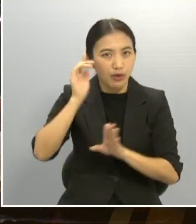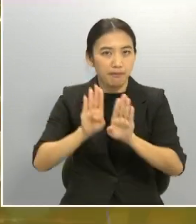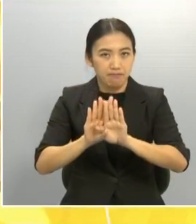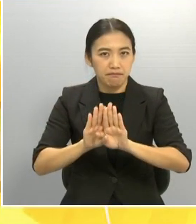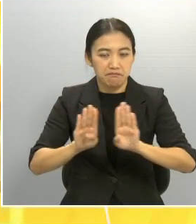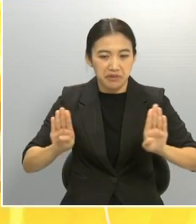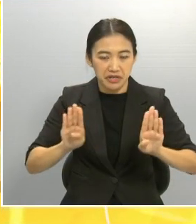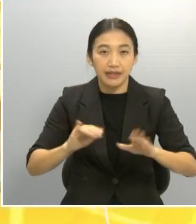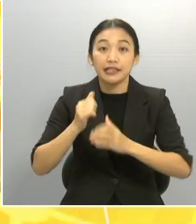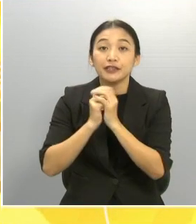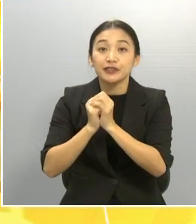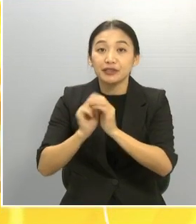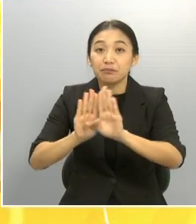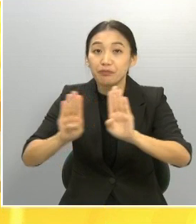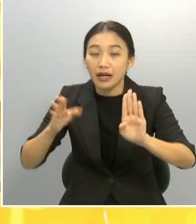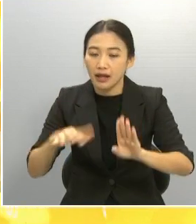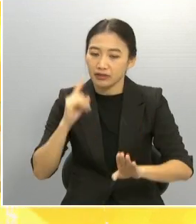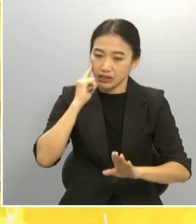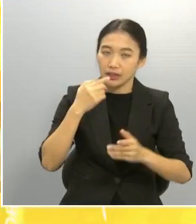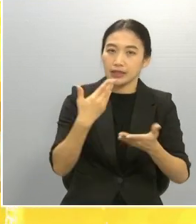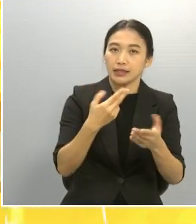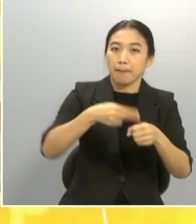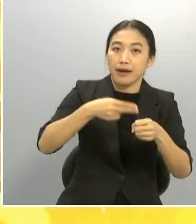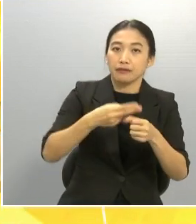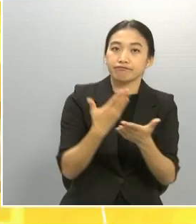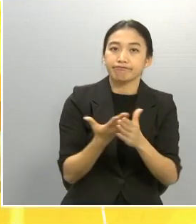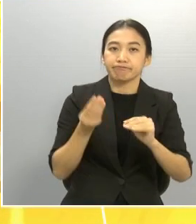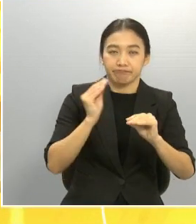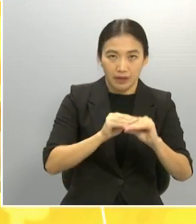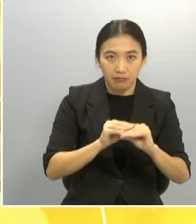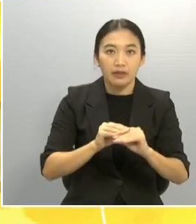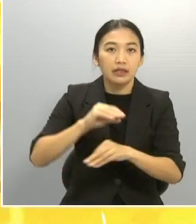ต้องการใช้น้ำมันก็น่าจะเพิ่มสูงขึ้นรวมไปถึงตัวเลขการเติบโตทางเศรษฐกิจของสหรัฐที่ออกมา